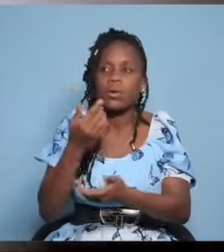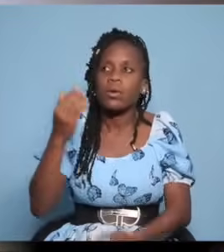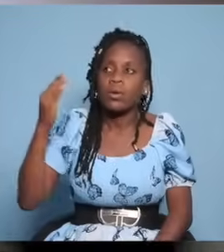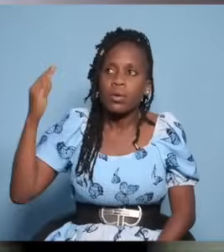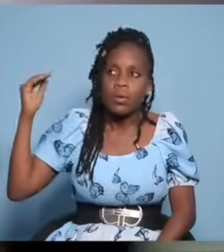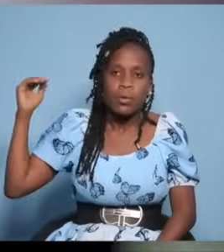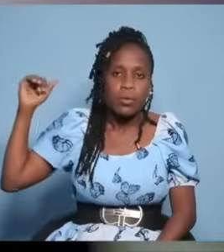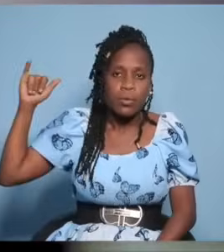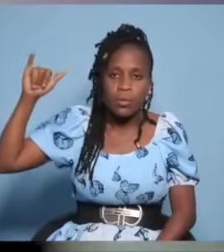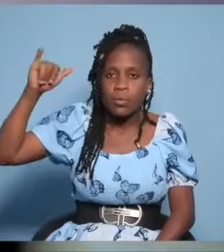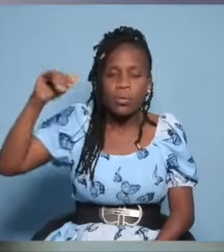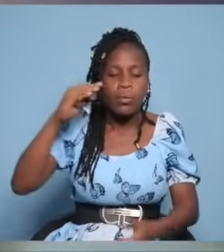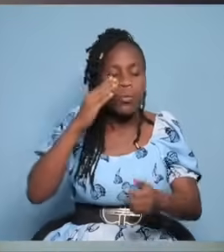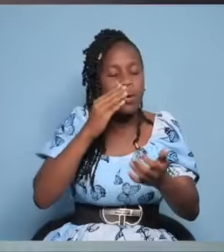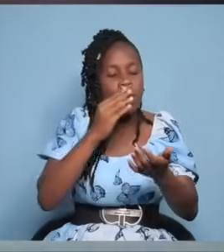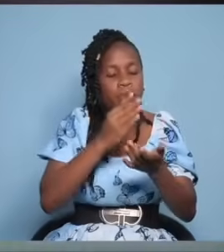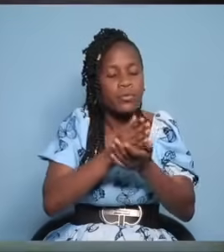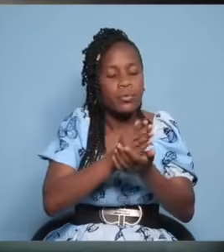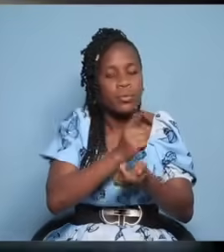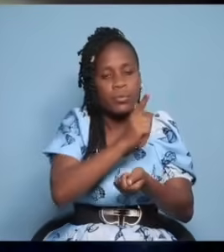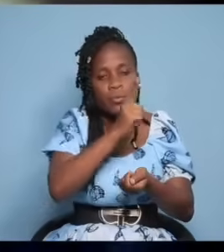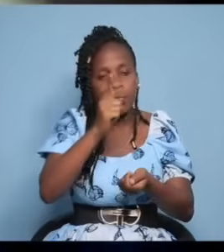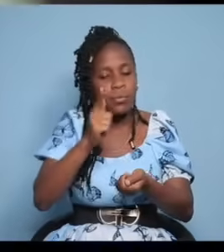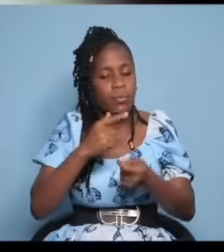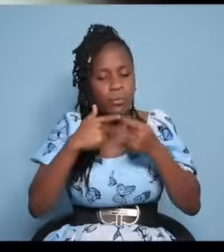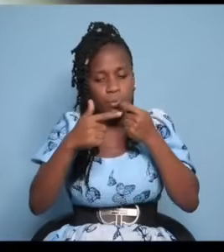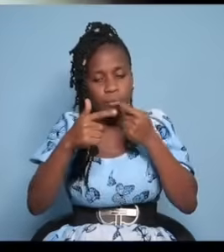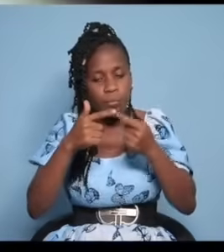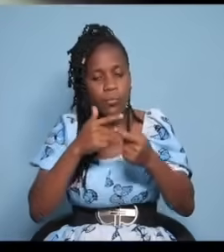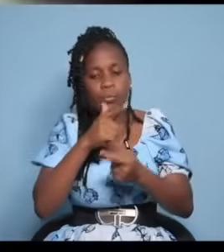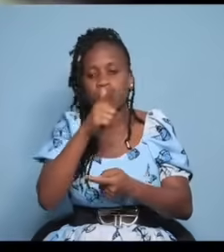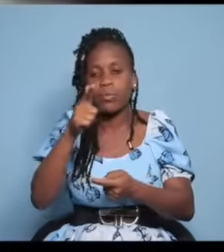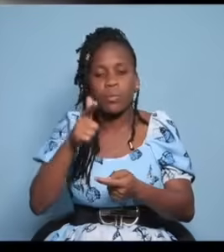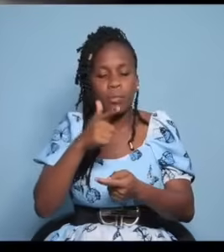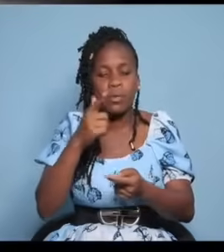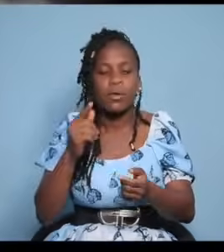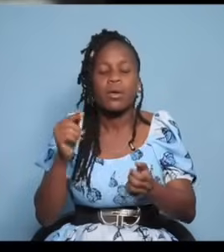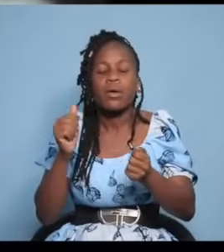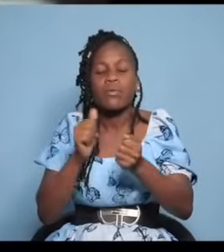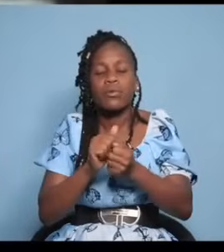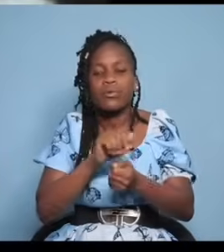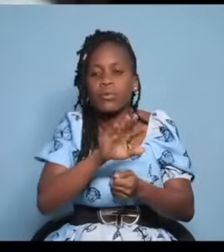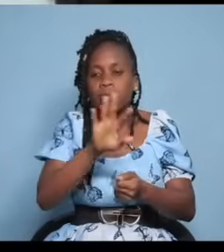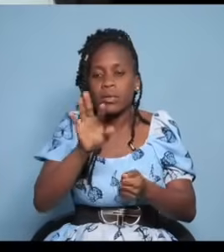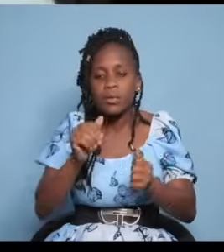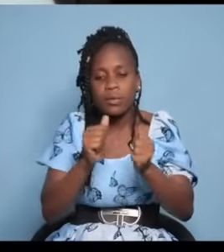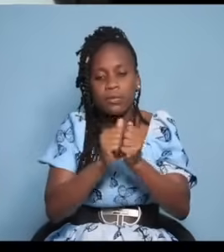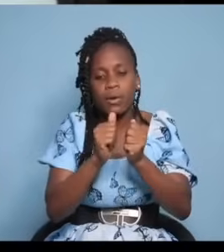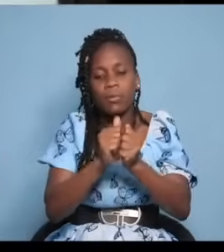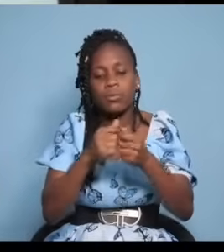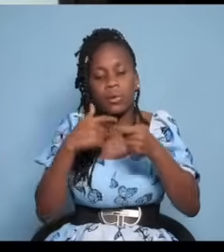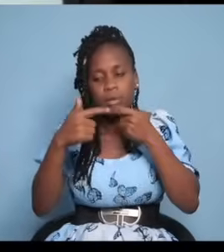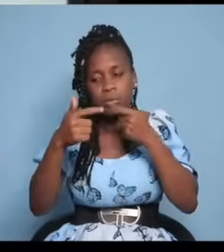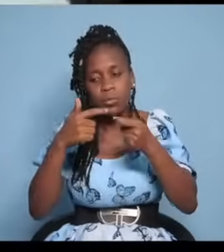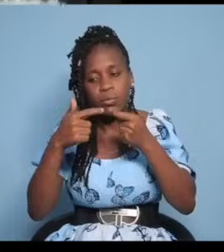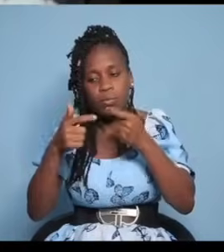cockpit recorder, conversation recorder, kifaa maalum kinachochukua au kinachorekodi mazungumzo na